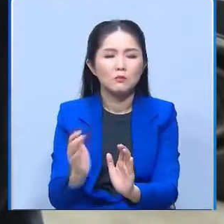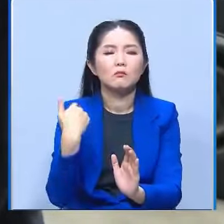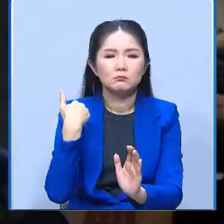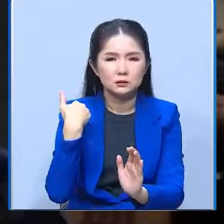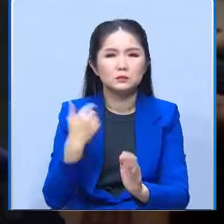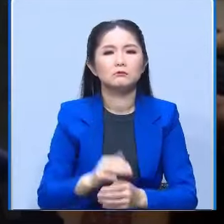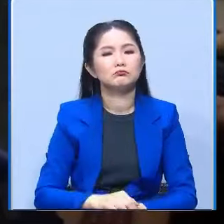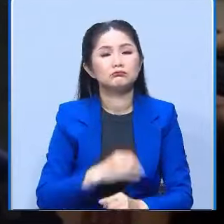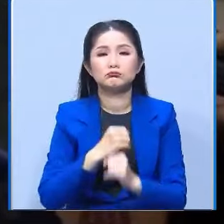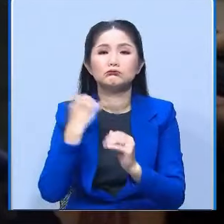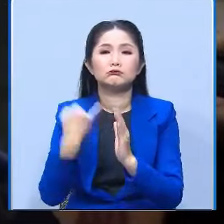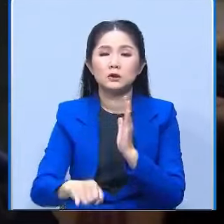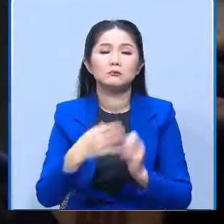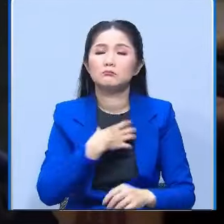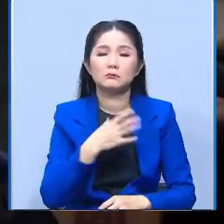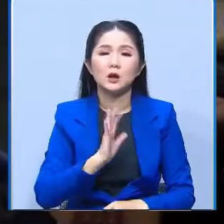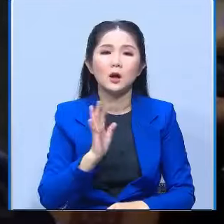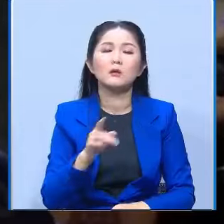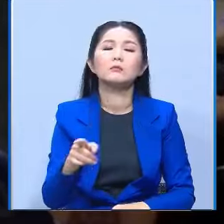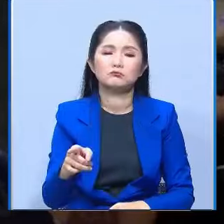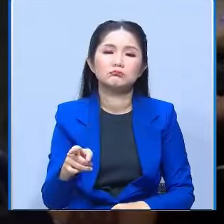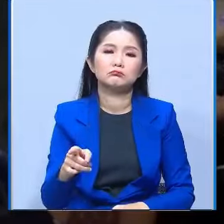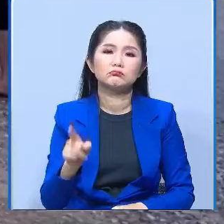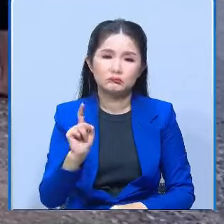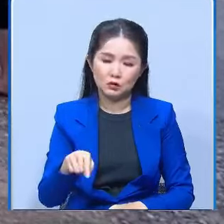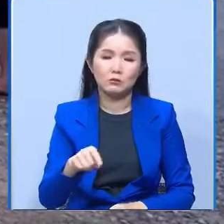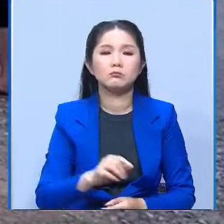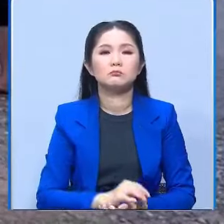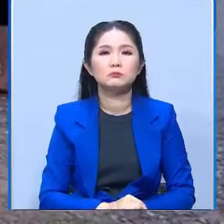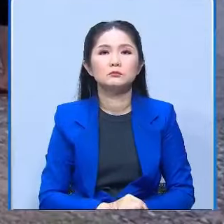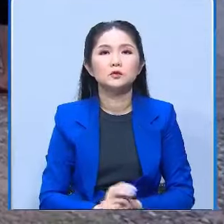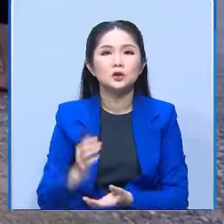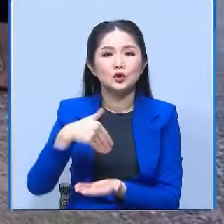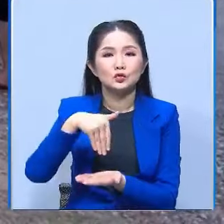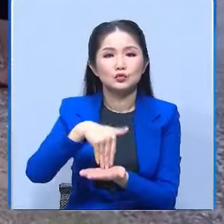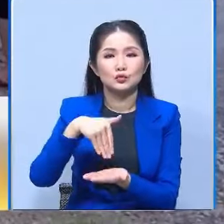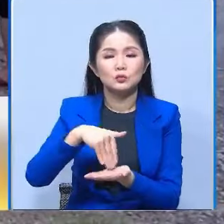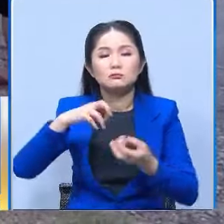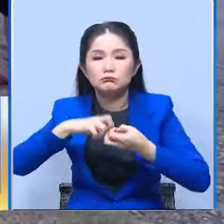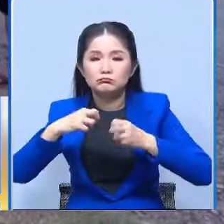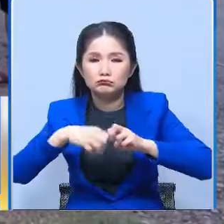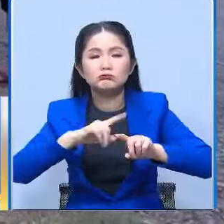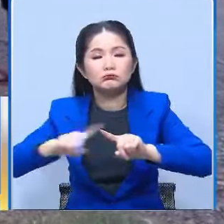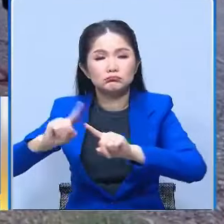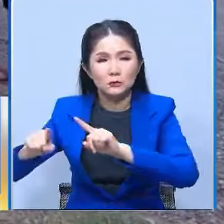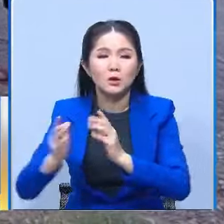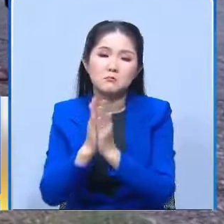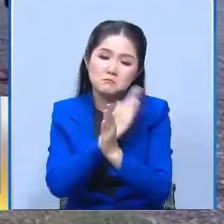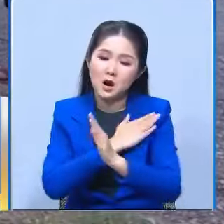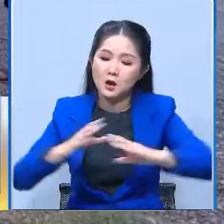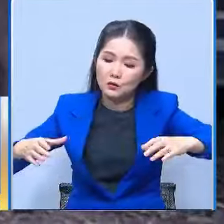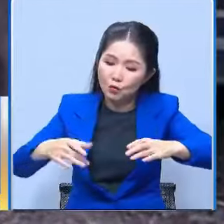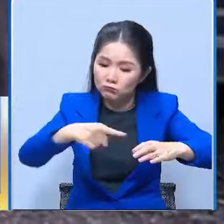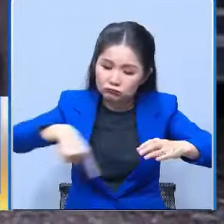ผิด ล่าสุดผลการตรวจสอบของศูนย์รับเรื่องราวร้องทุกข์คณะสงฆ์อำเภอประทายพิจารณาแล้วว่า